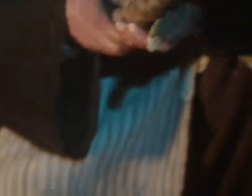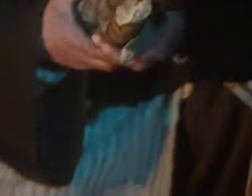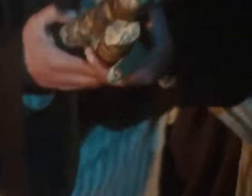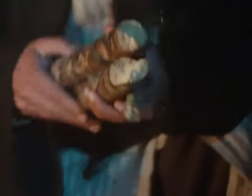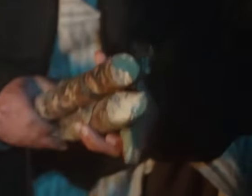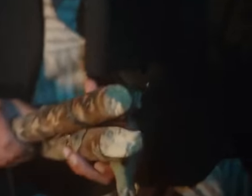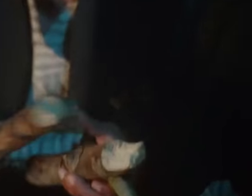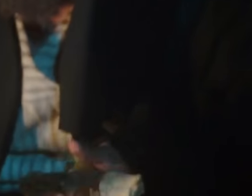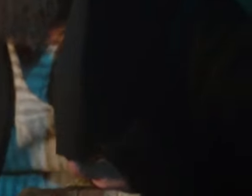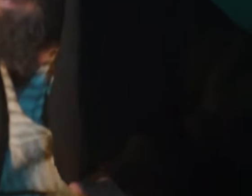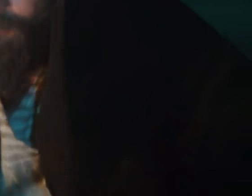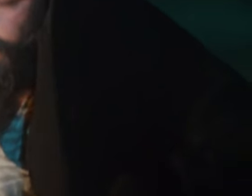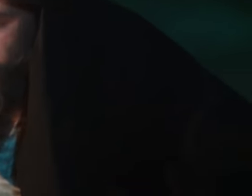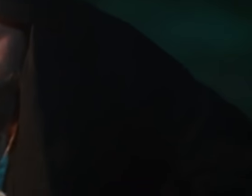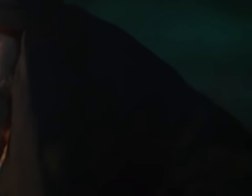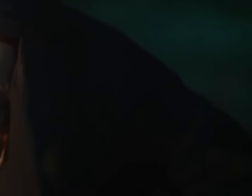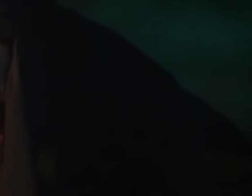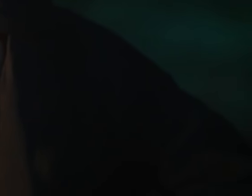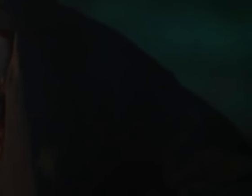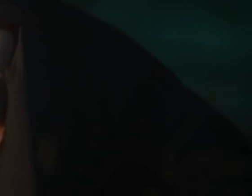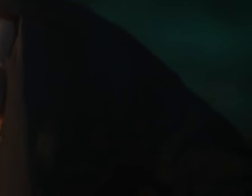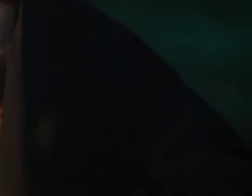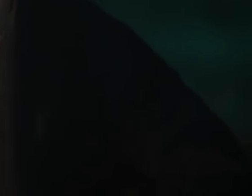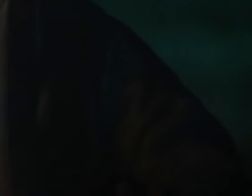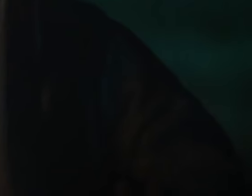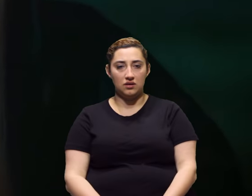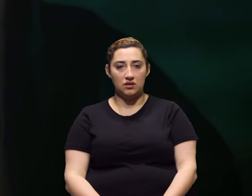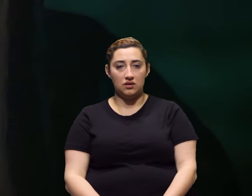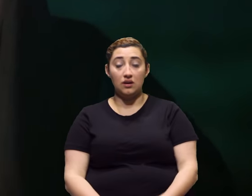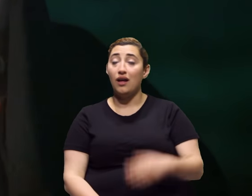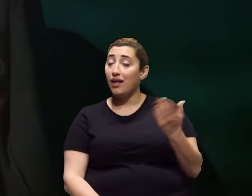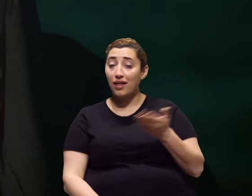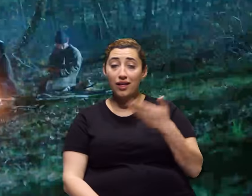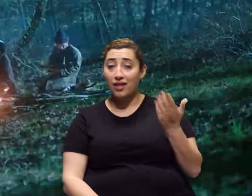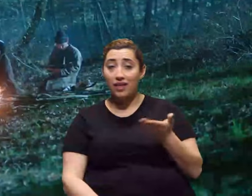Ana dönüş. Yunus ateşe odun atıyor.